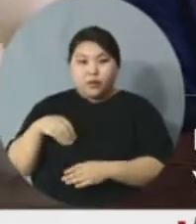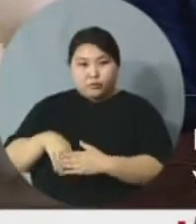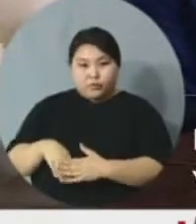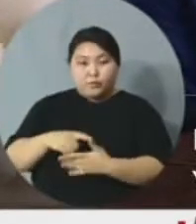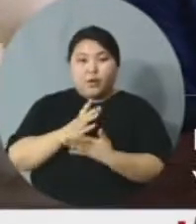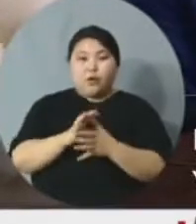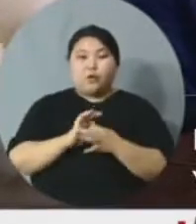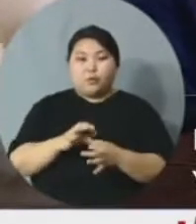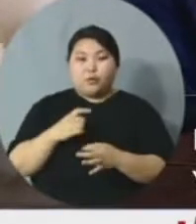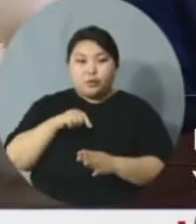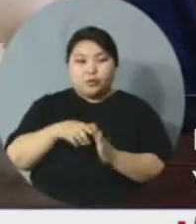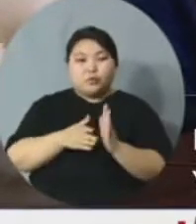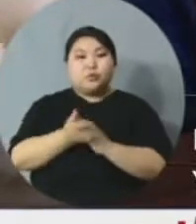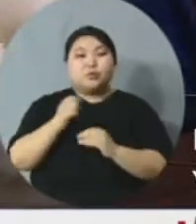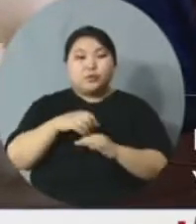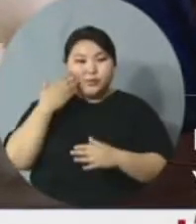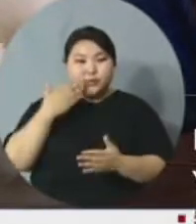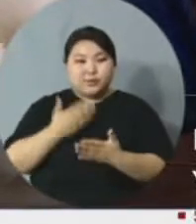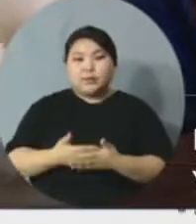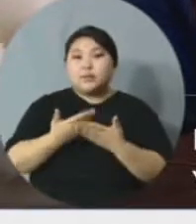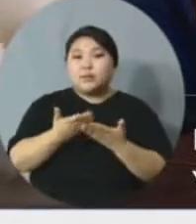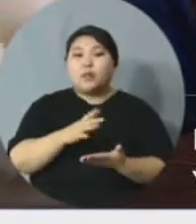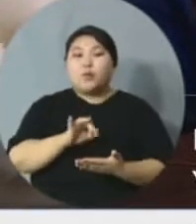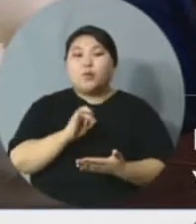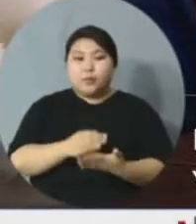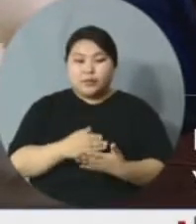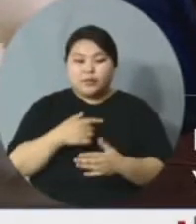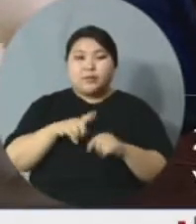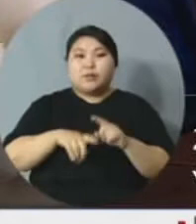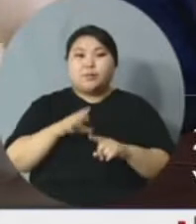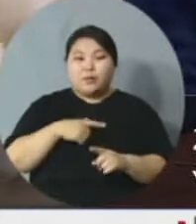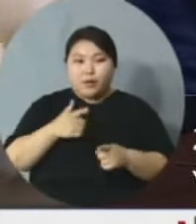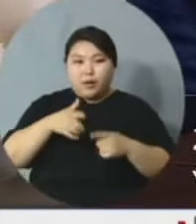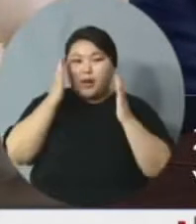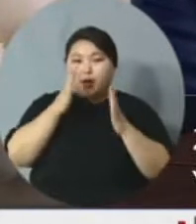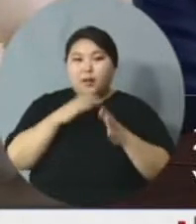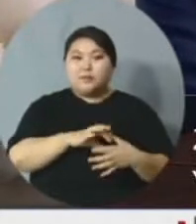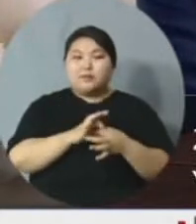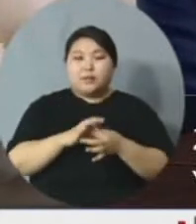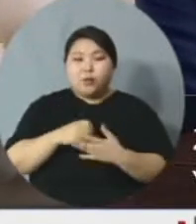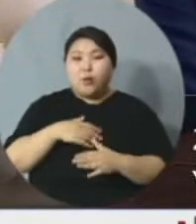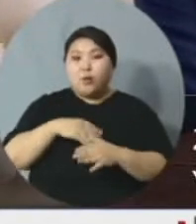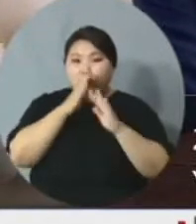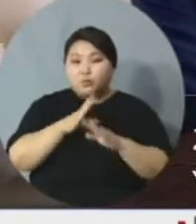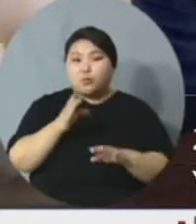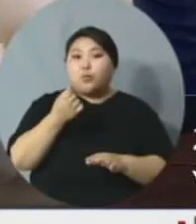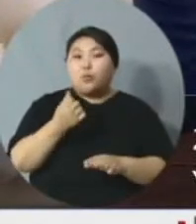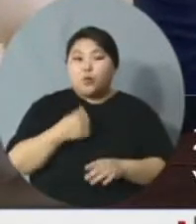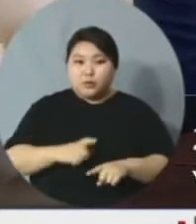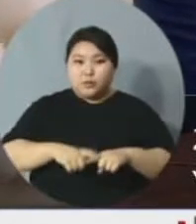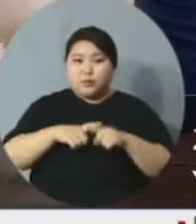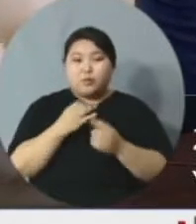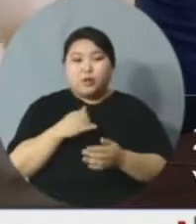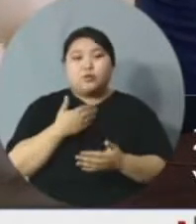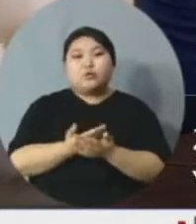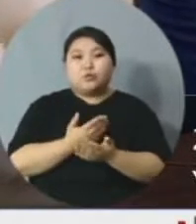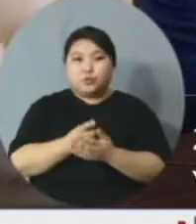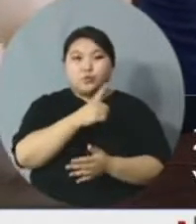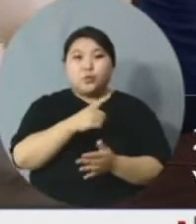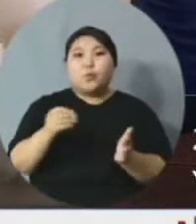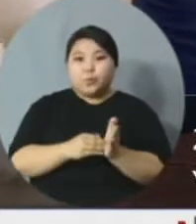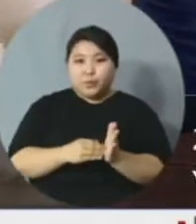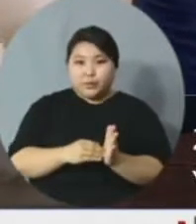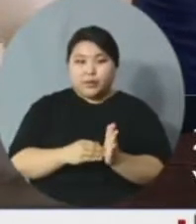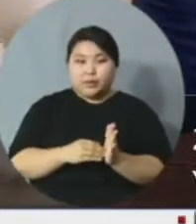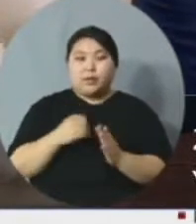ирсэн. Энэ төсөв дотны санал хэрэгжих хэд хэдэн анхаарал татсан байж ирсэн. Хүүхдийн өнгийн ядарч нүсэж өгч чинь 100